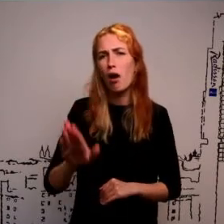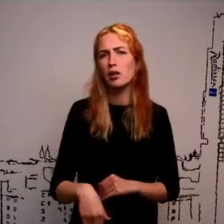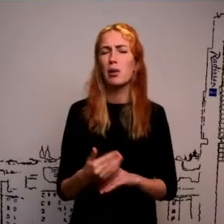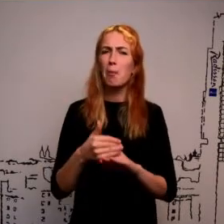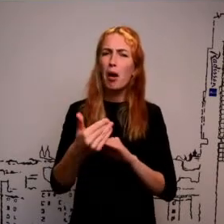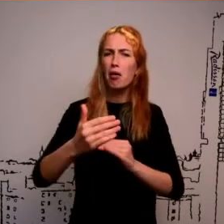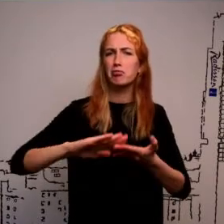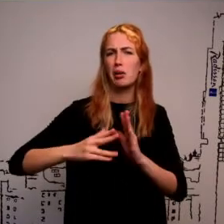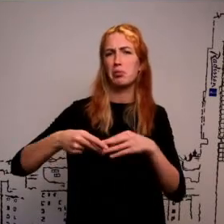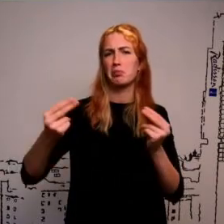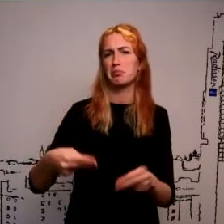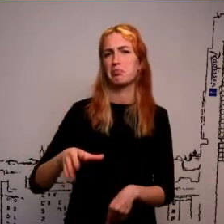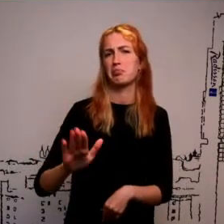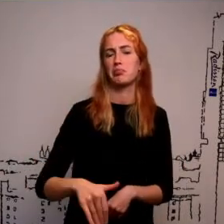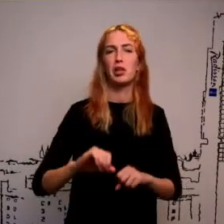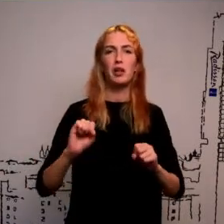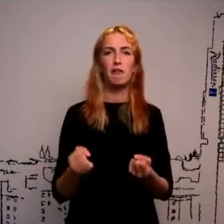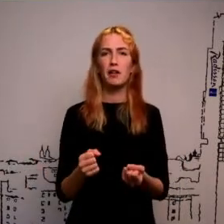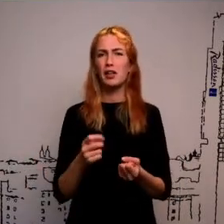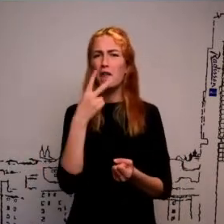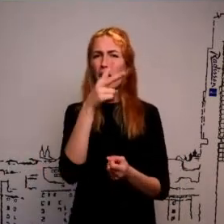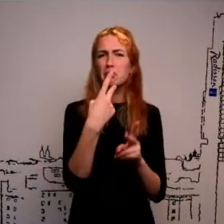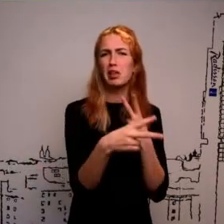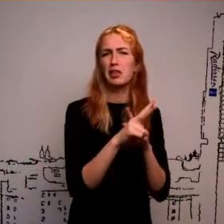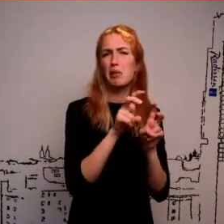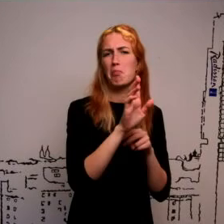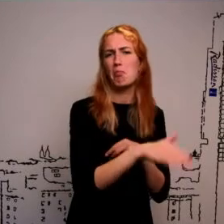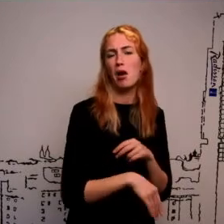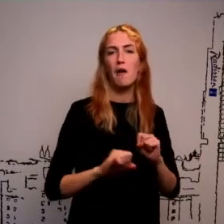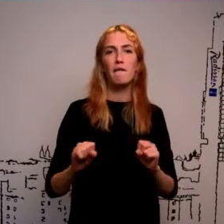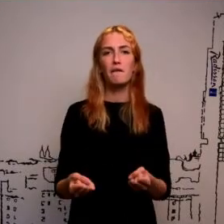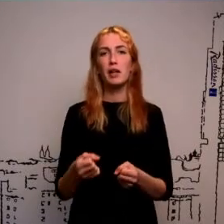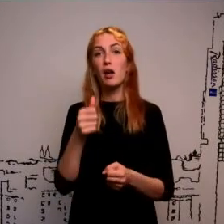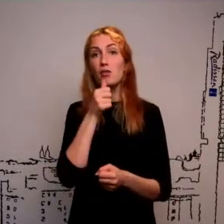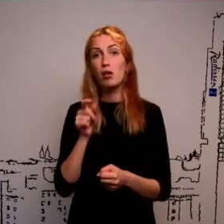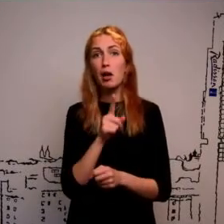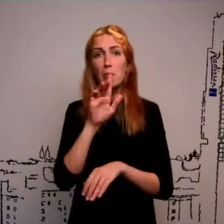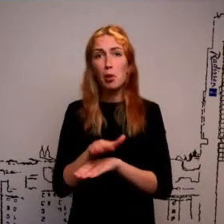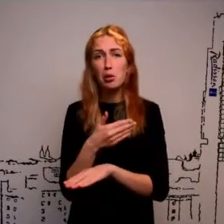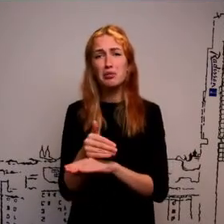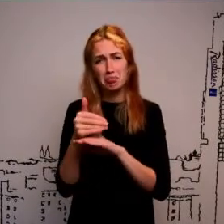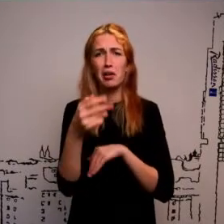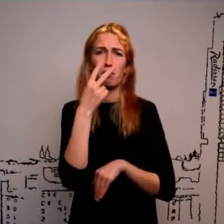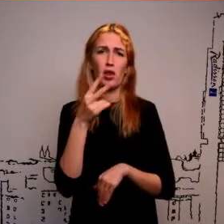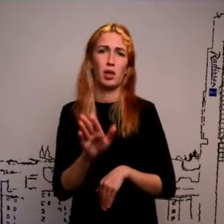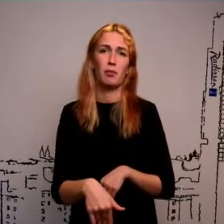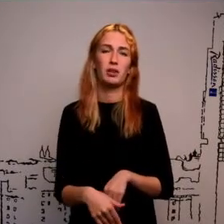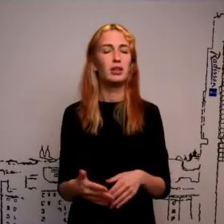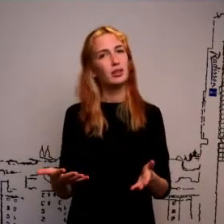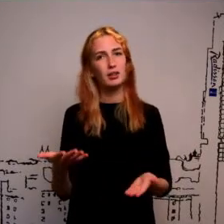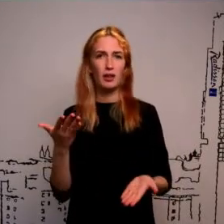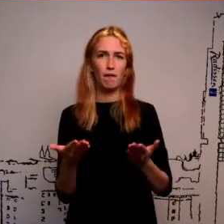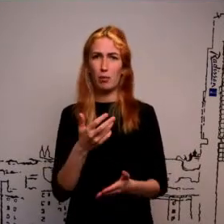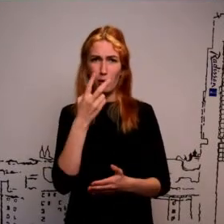lepingu või vaatame kõigepealt midagi muud või siis vaatame midagi peale katseaega. No võibolla siis ei ole